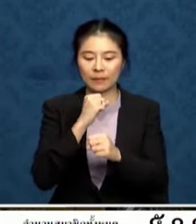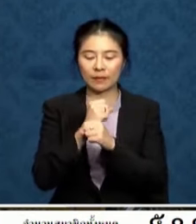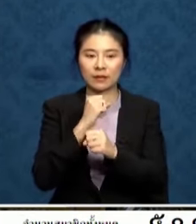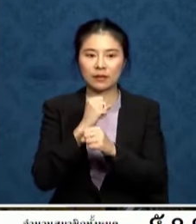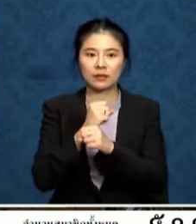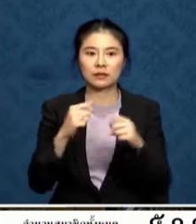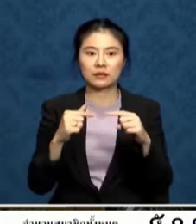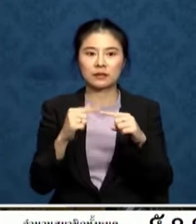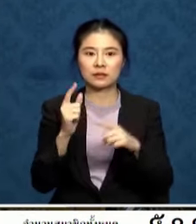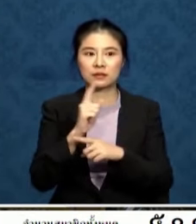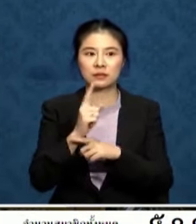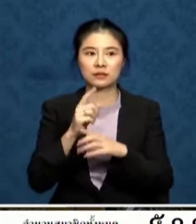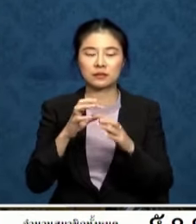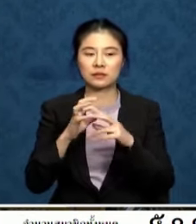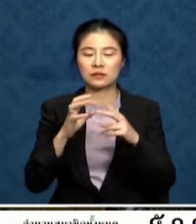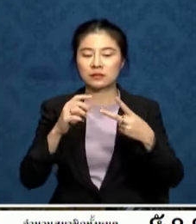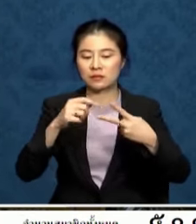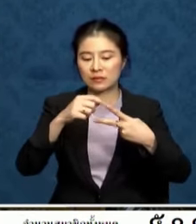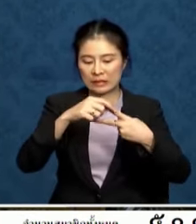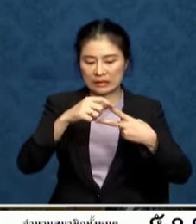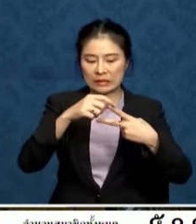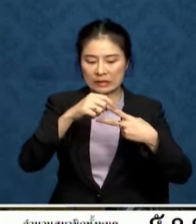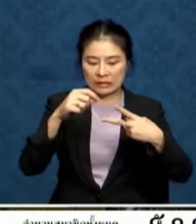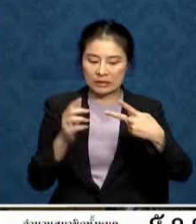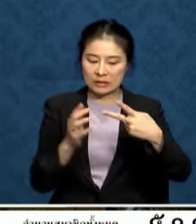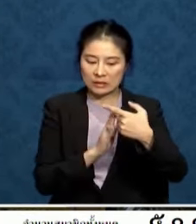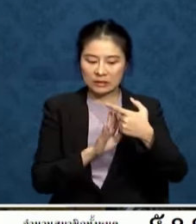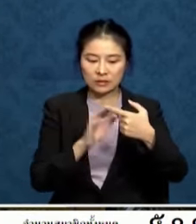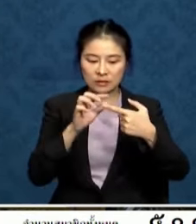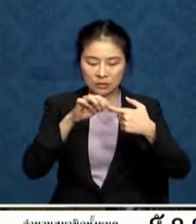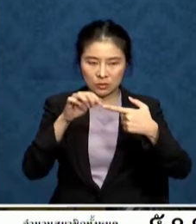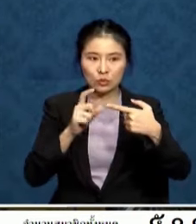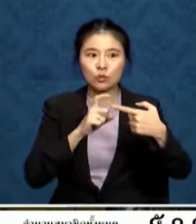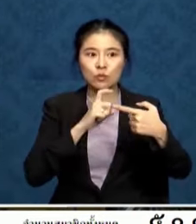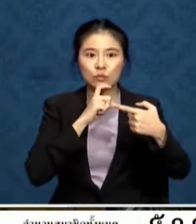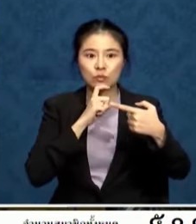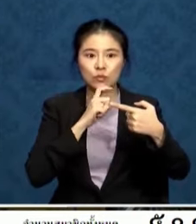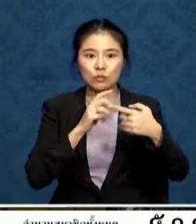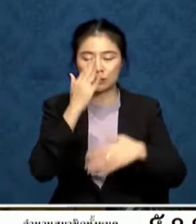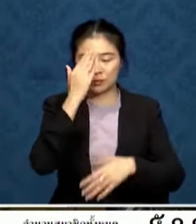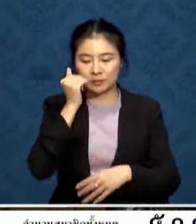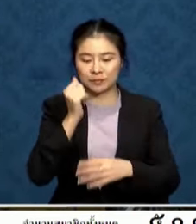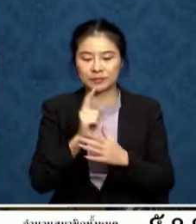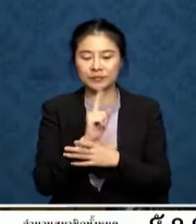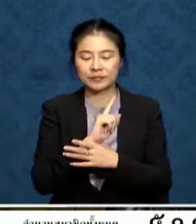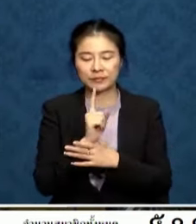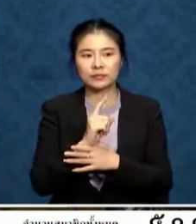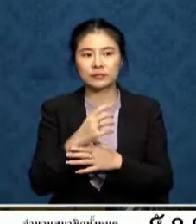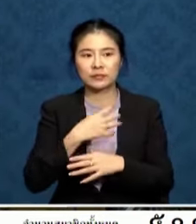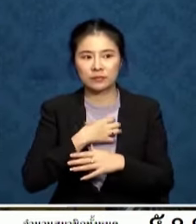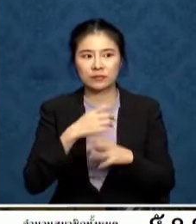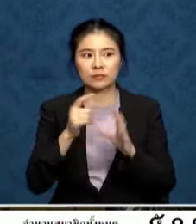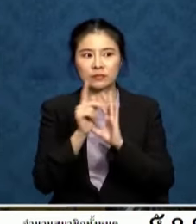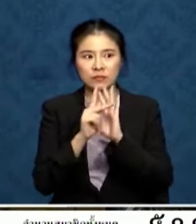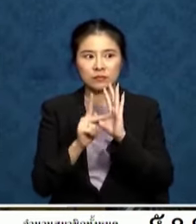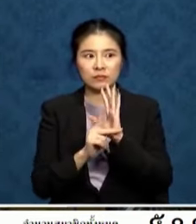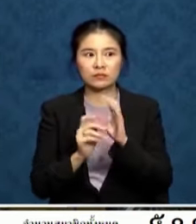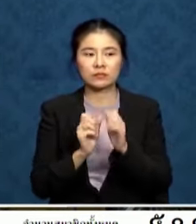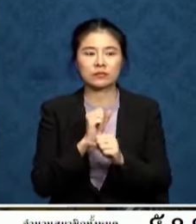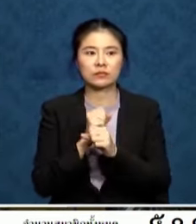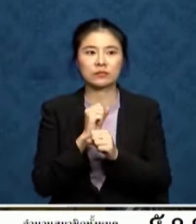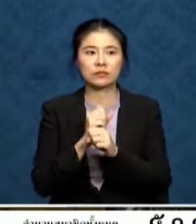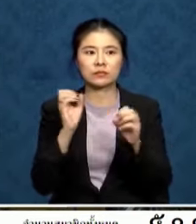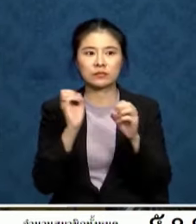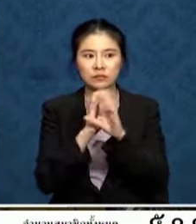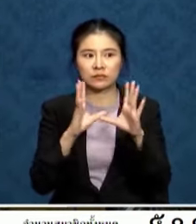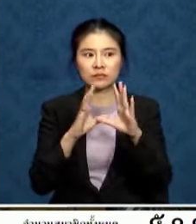ล็อกเอาไว้ชั้นบนเพราะต้องการที่จะเห็นความชอบธรรมในการแก้ไขกฎหมายใหญ่โดยเฉพาะอย่างยิ่งกฎ